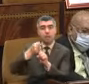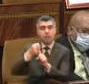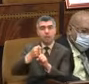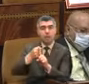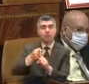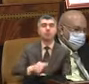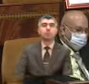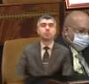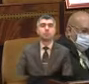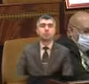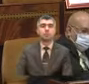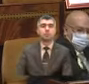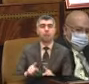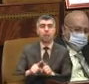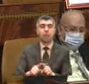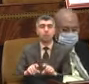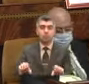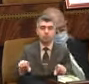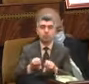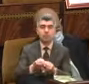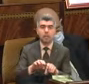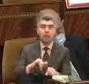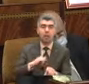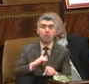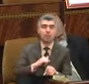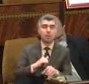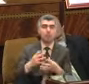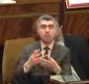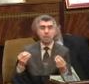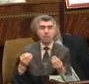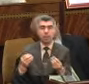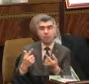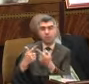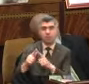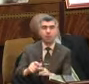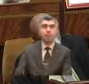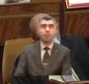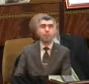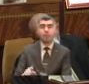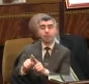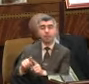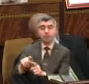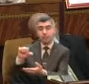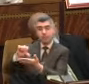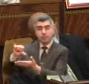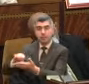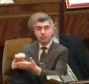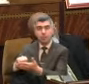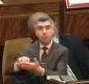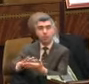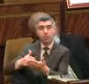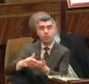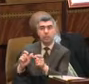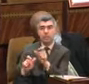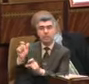ديال القنوات ديال الصرف الصحي، وأيضا الضايا ديال دار بوعزة. هذه الضايا الوحيدة، هذا المتنفس الوحيد اللي